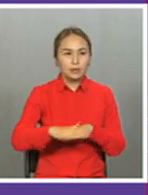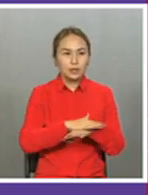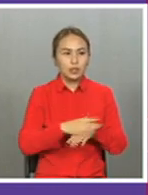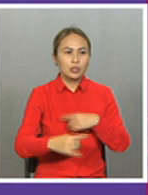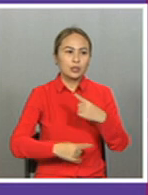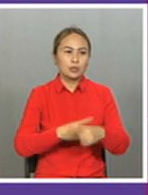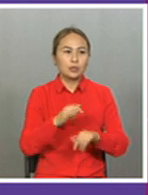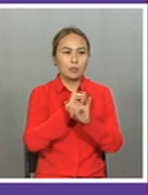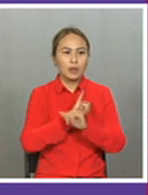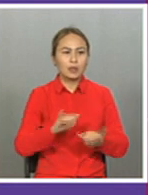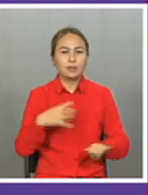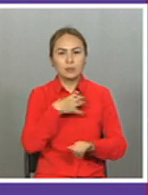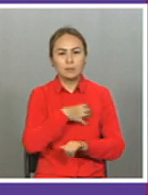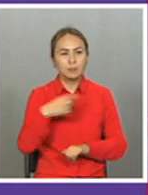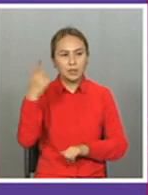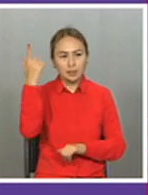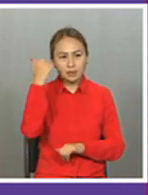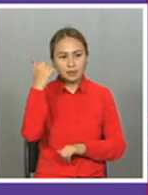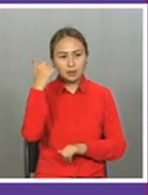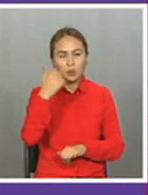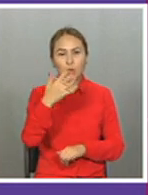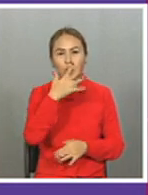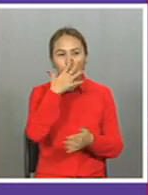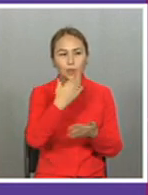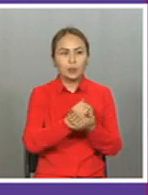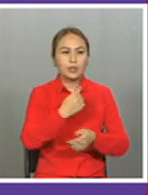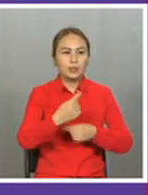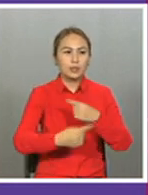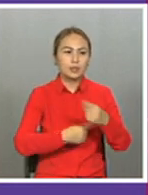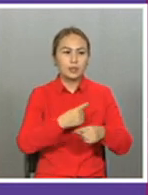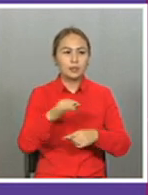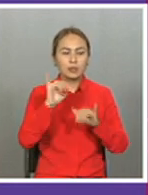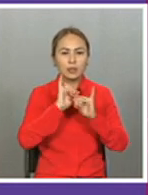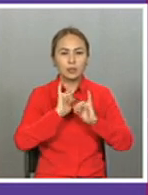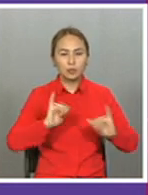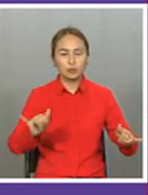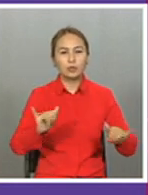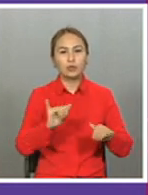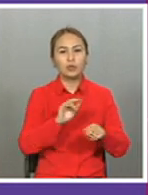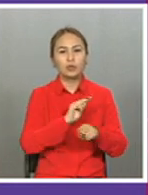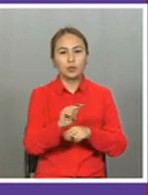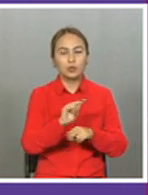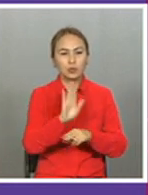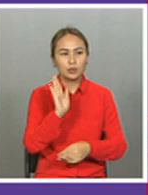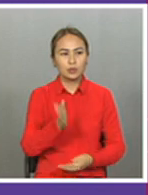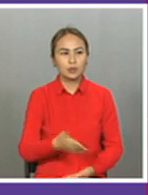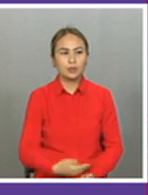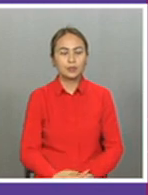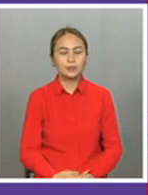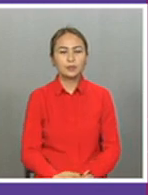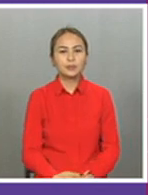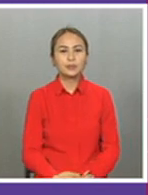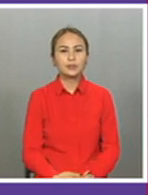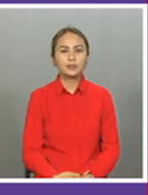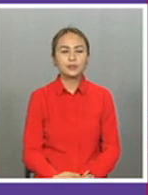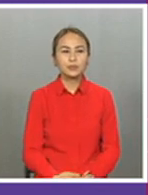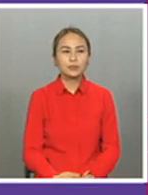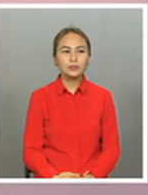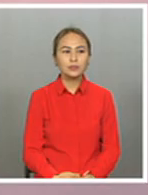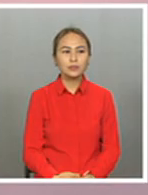шежіре таратудың маңызын білесіңдер. Өз ата-тегіңді таратуды үйренетін